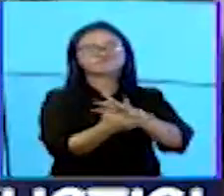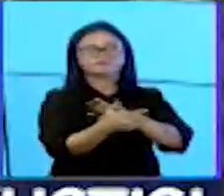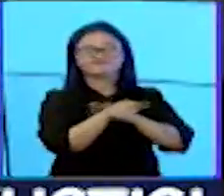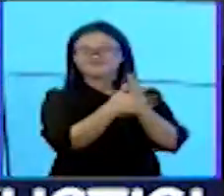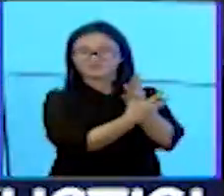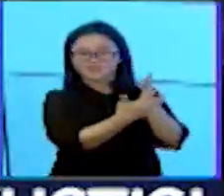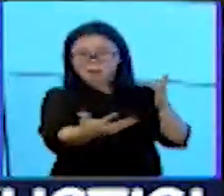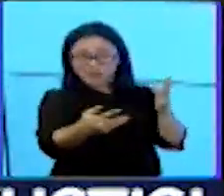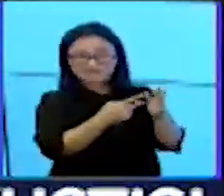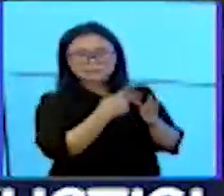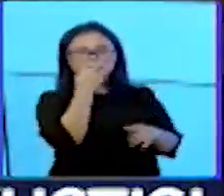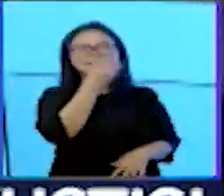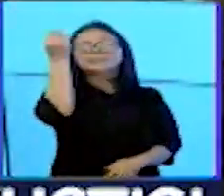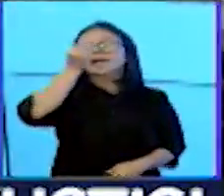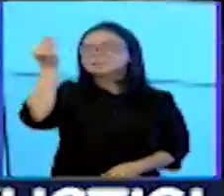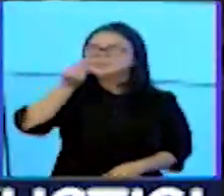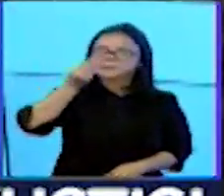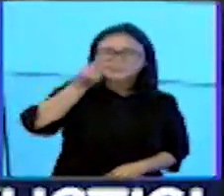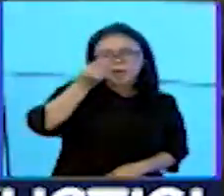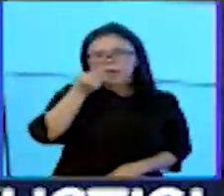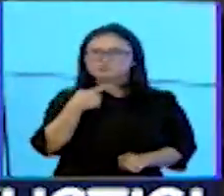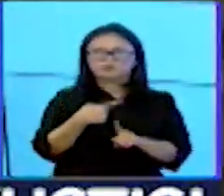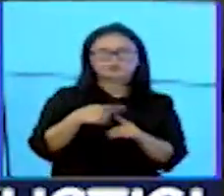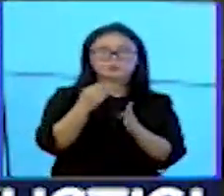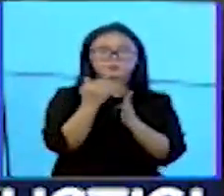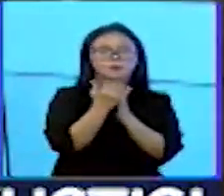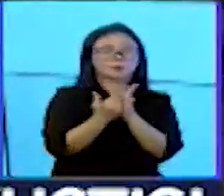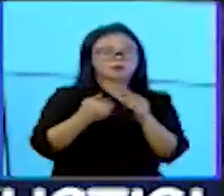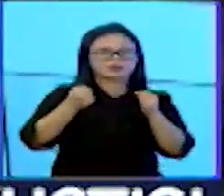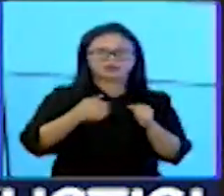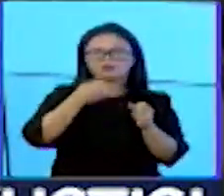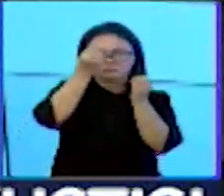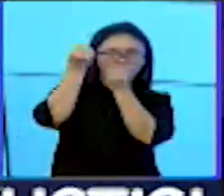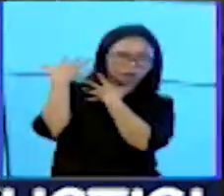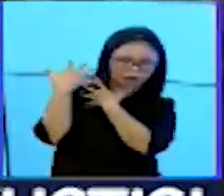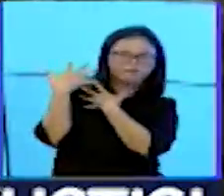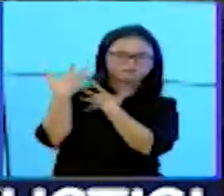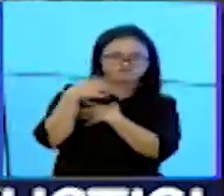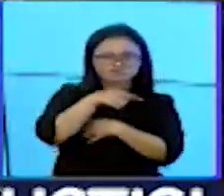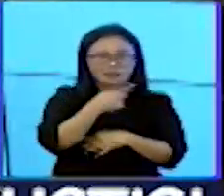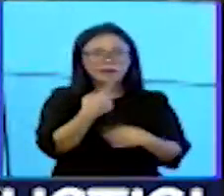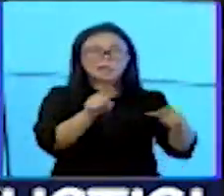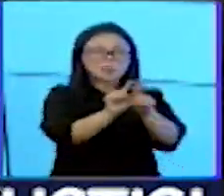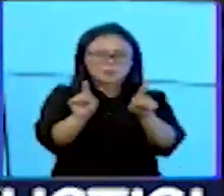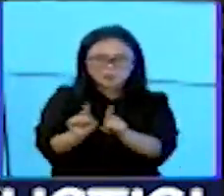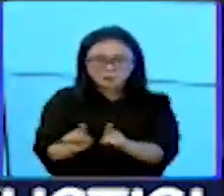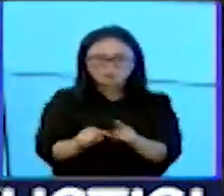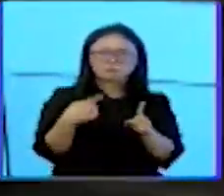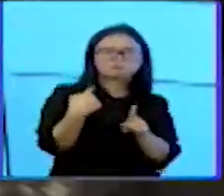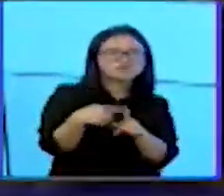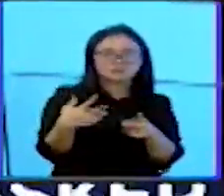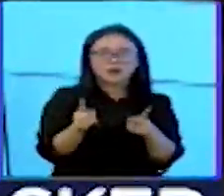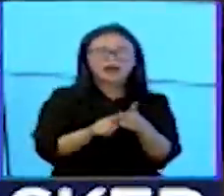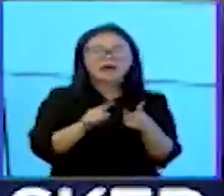ratusan warga kerabatan keluar rumah dan mengabaikan protokol kesehatan. Selain berkerumun tanpa menjaga jarak, mereka juga tidak memakai